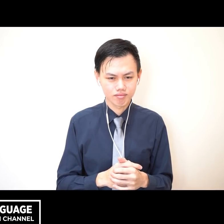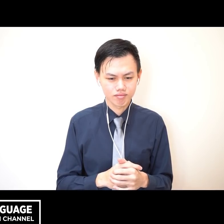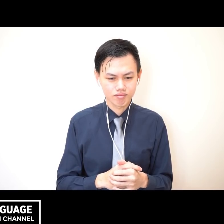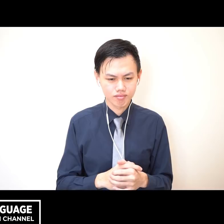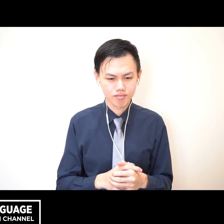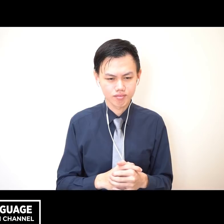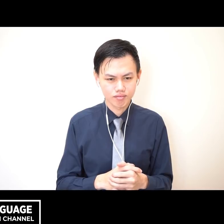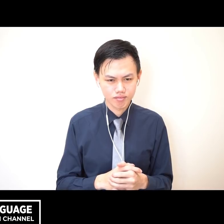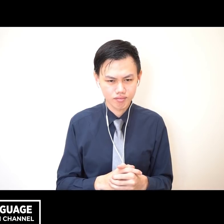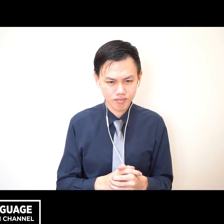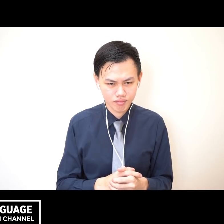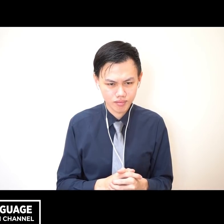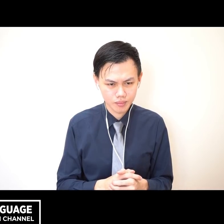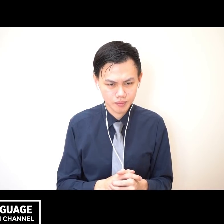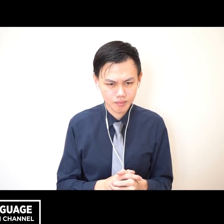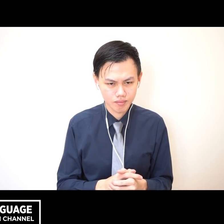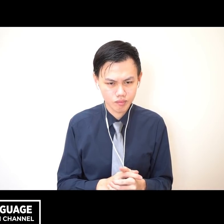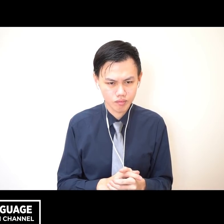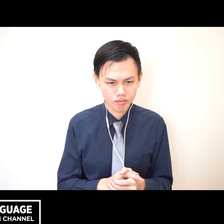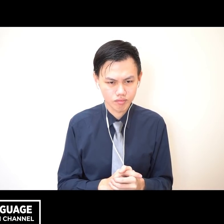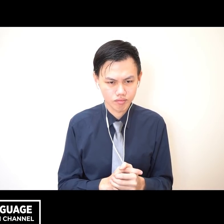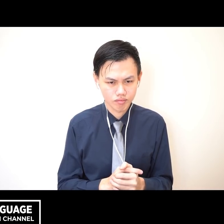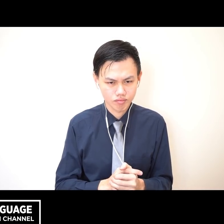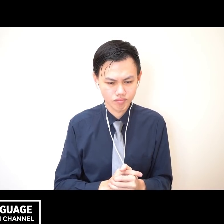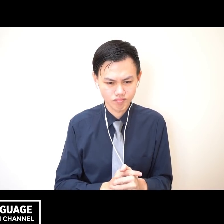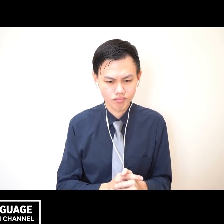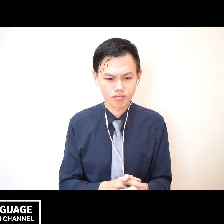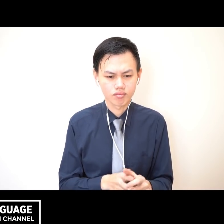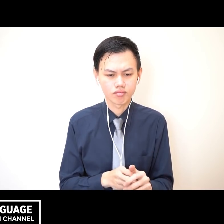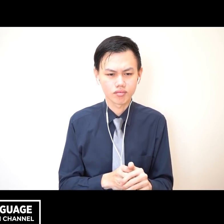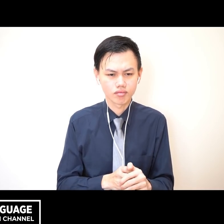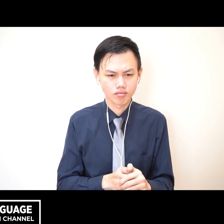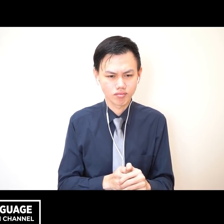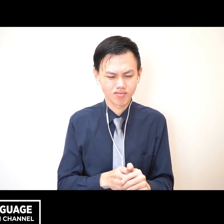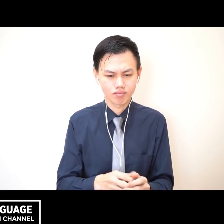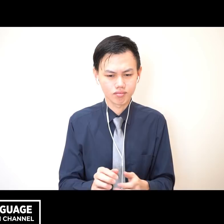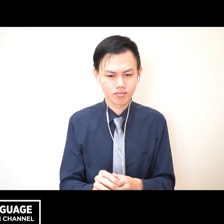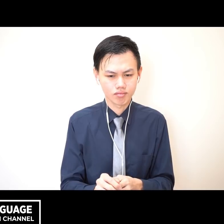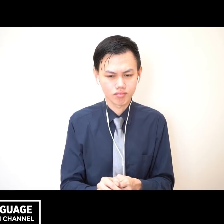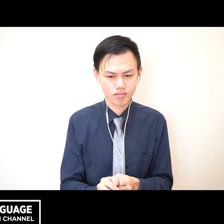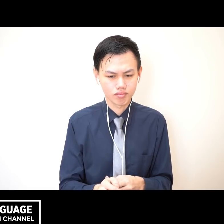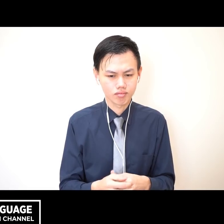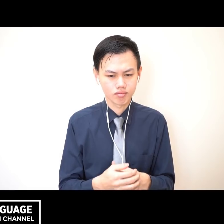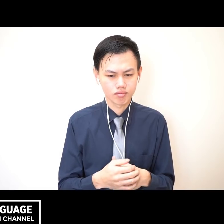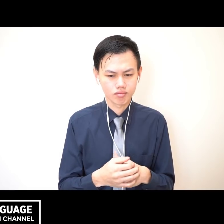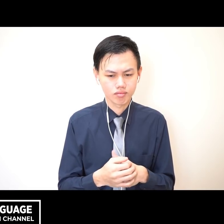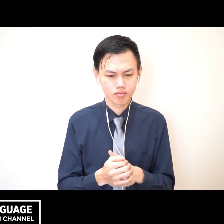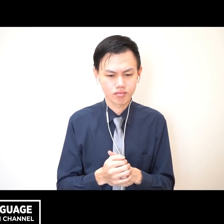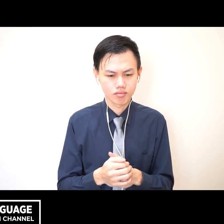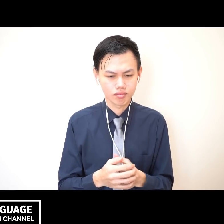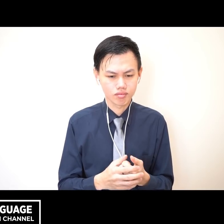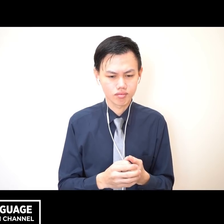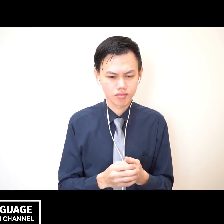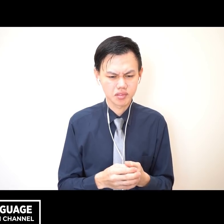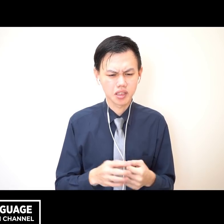kata Tuhan. Karena aku anak manusia datang ke dunia ini bukan untuk dilayani oleh orang-orang lain, tetapi untuk